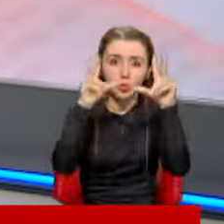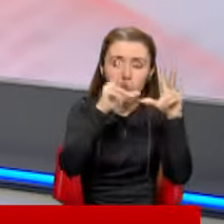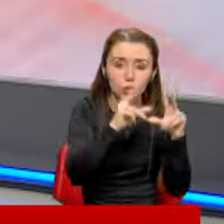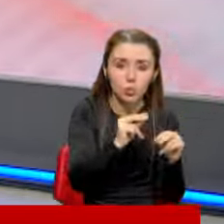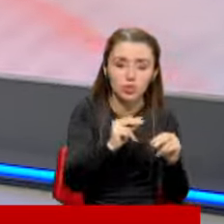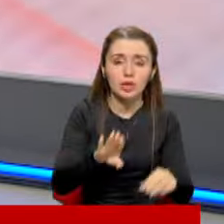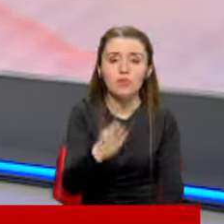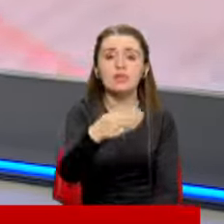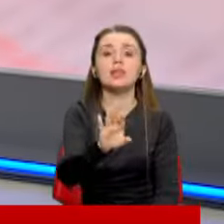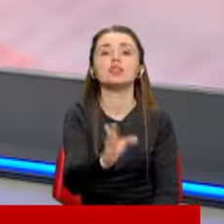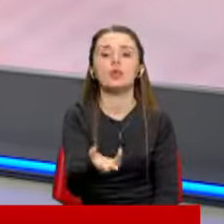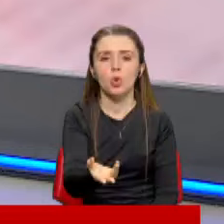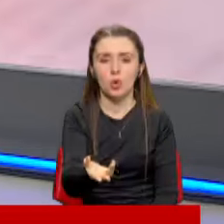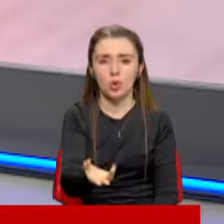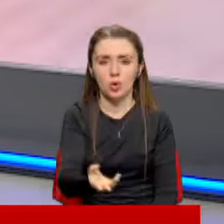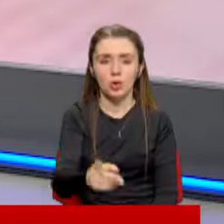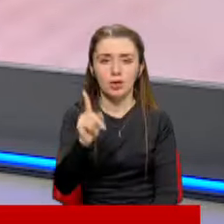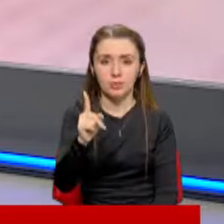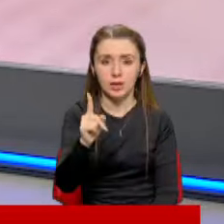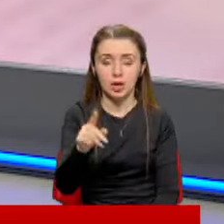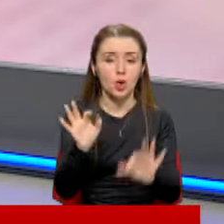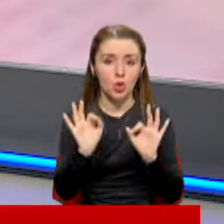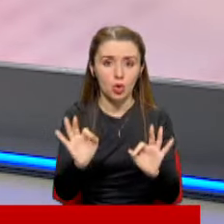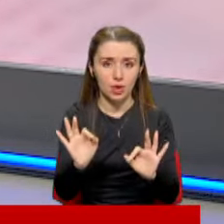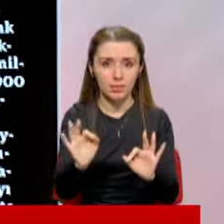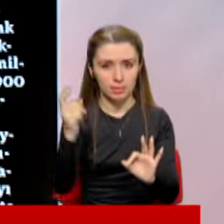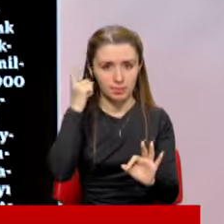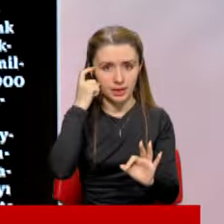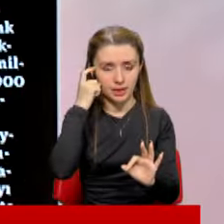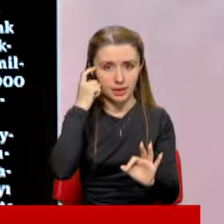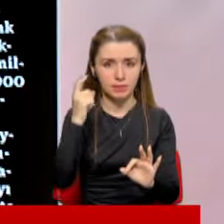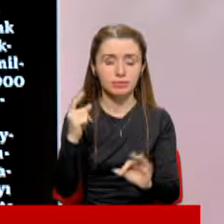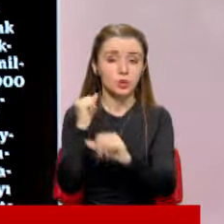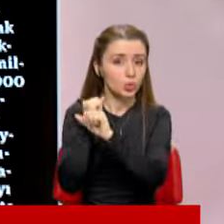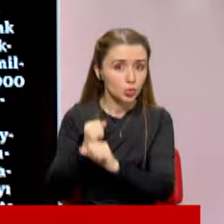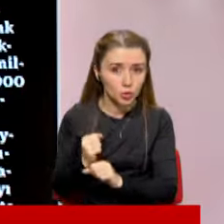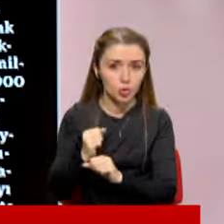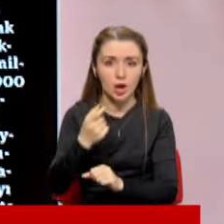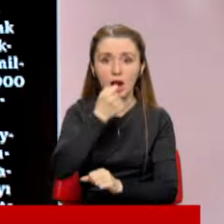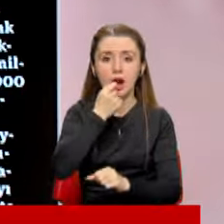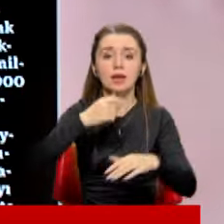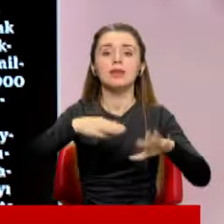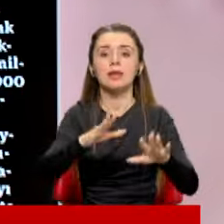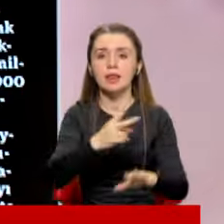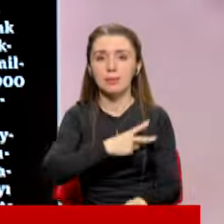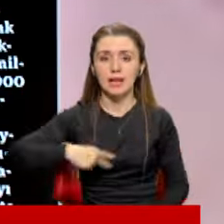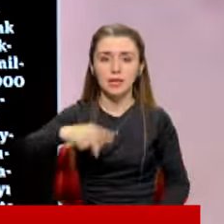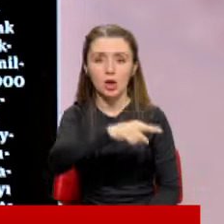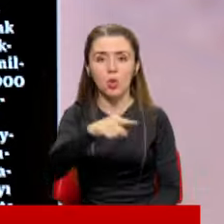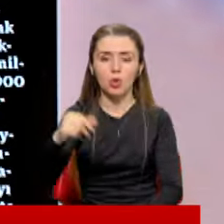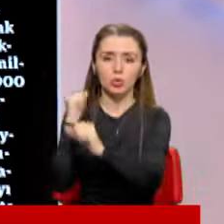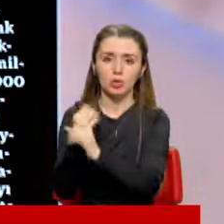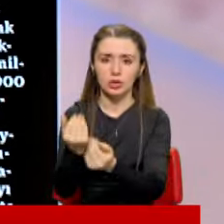geri adım atılmayacak bir önemli bilgi. Yükü ise Ankara değil belediyeler